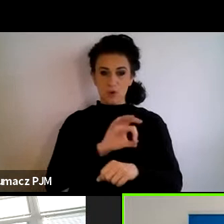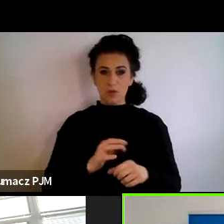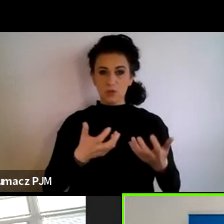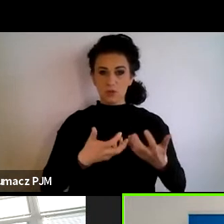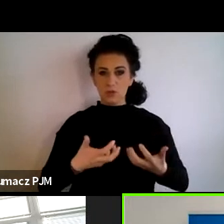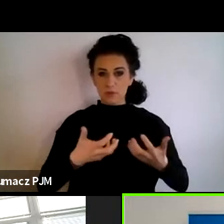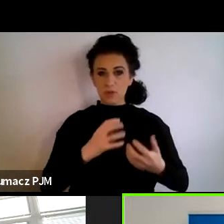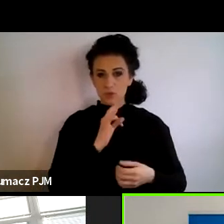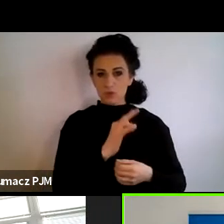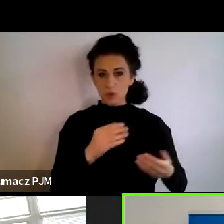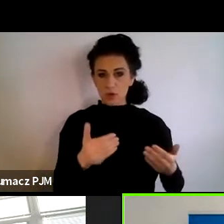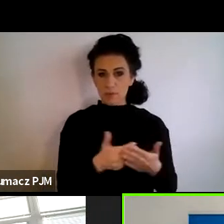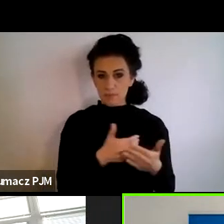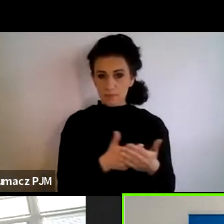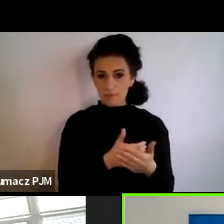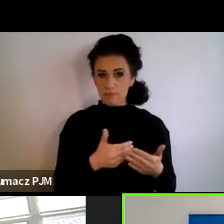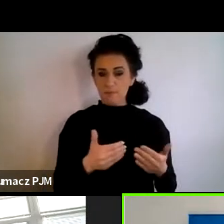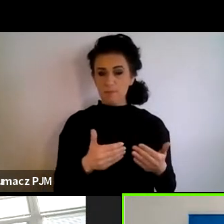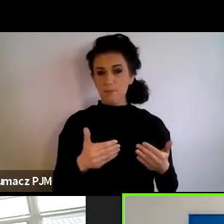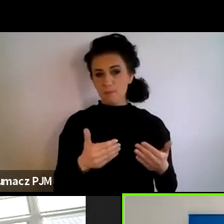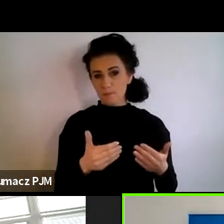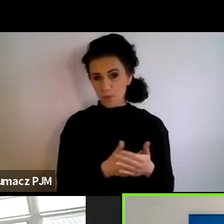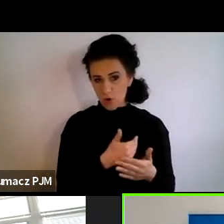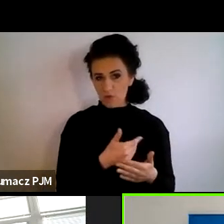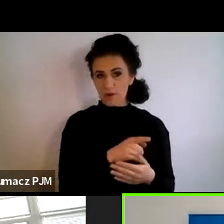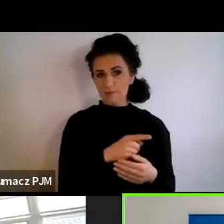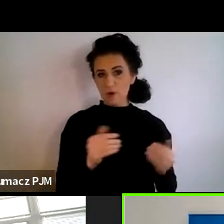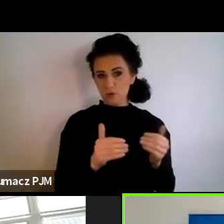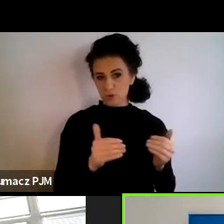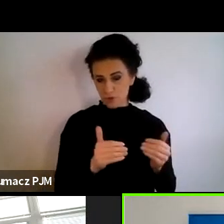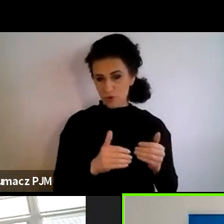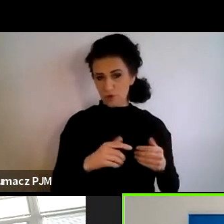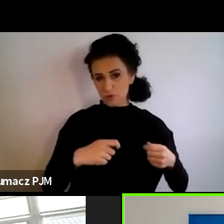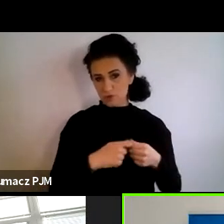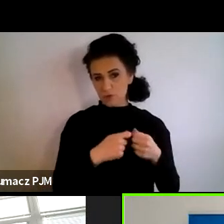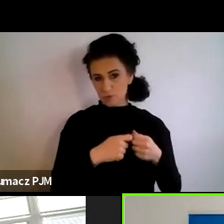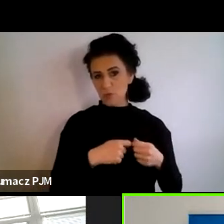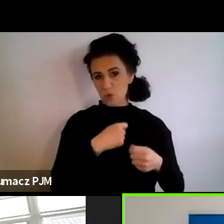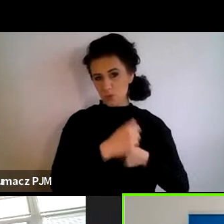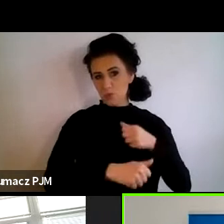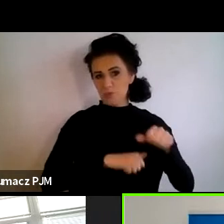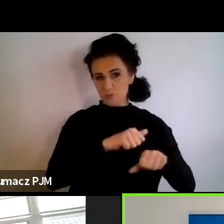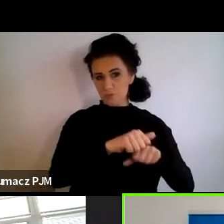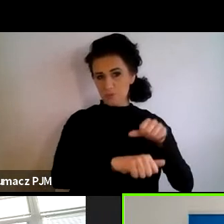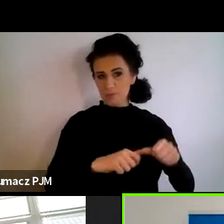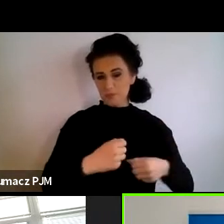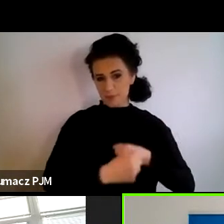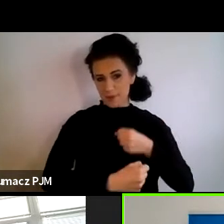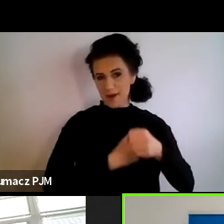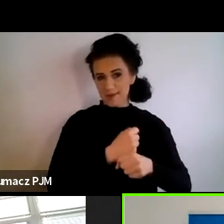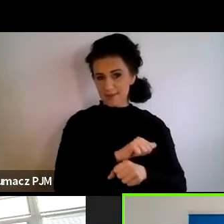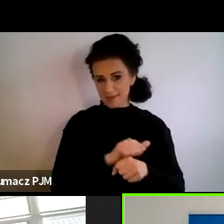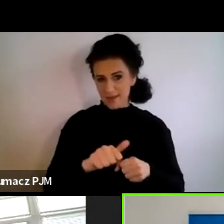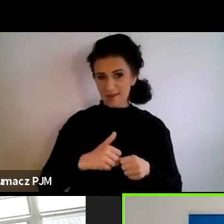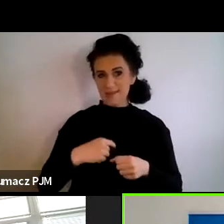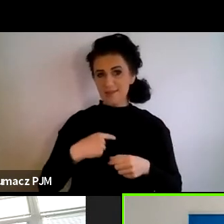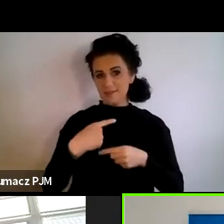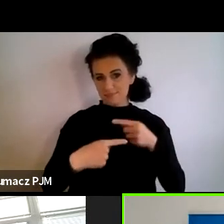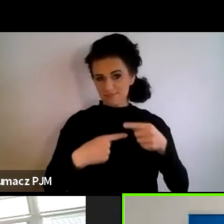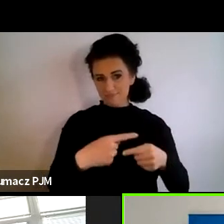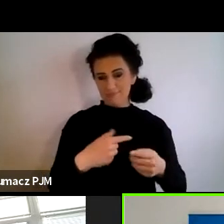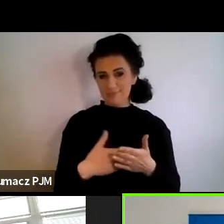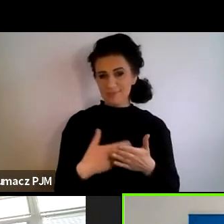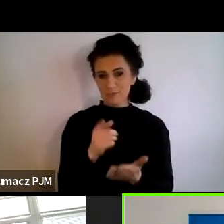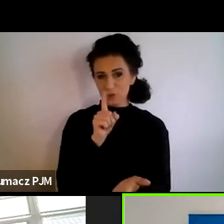Stowarzyszeniu Twoje Nowe Możliwości. Jak Państwo wiedzą, współpracujemy od lat i ta współpraca po raz kolejny okazała się bardzo,